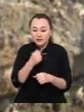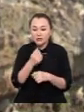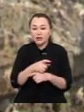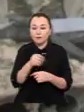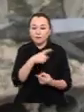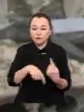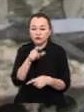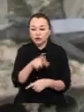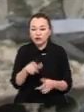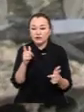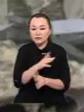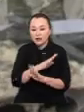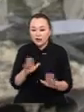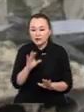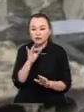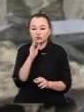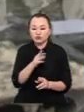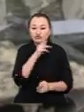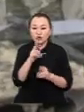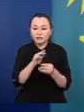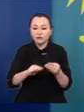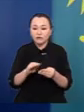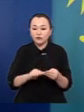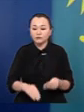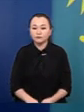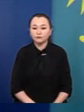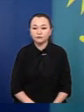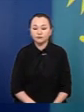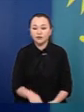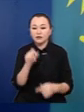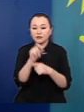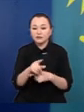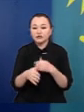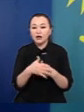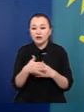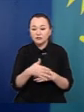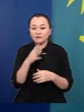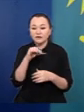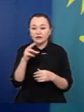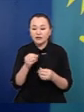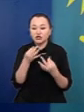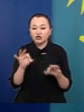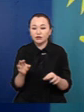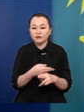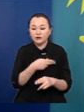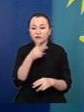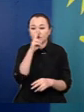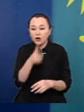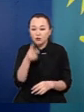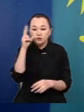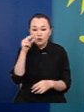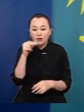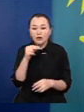его защита не согласны и будут его обжаловать. Назначено наказание в виде лишения свободы сроком на 2 года.